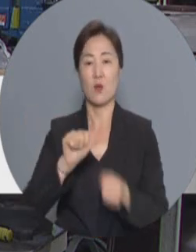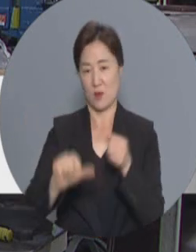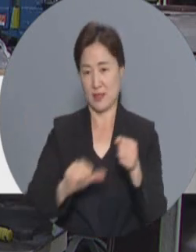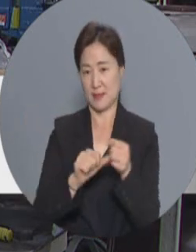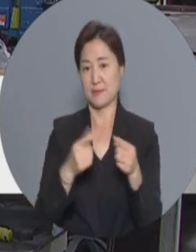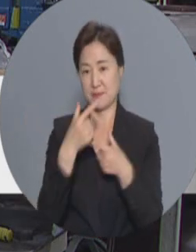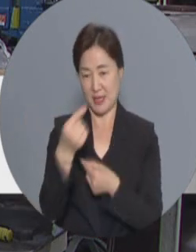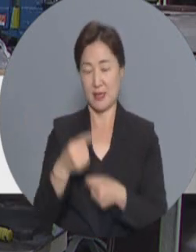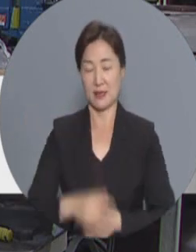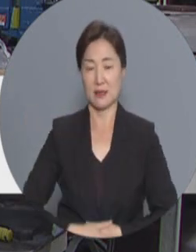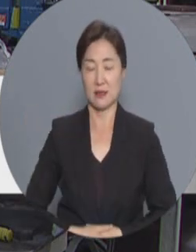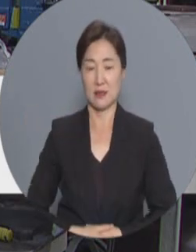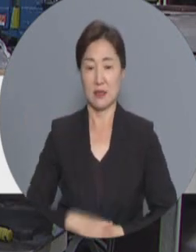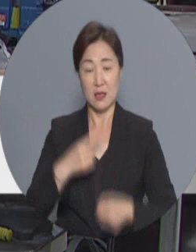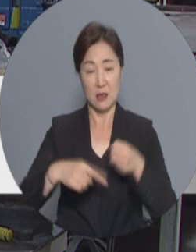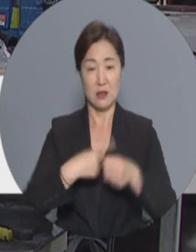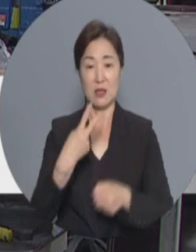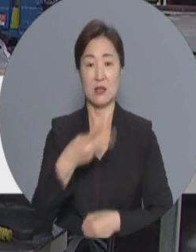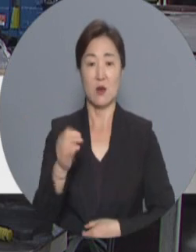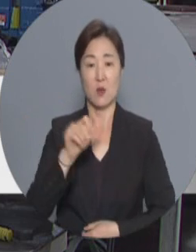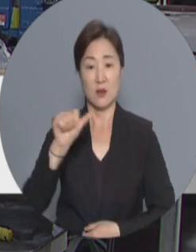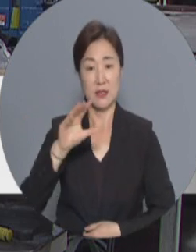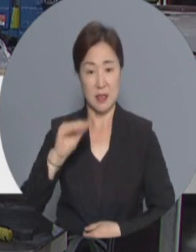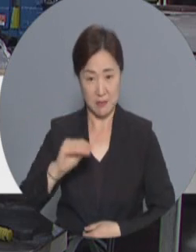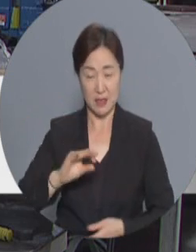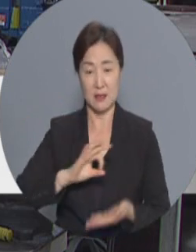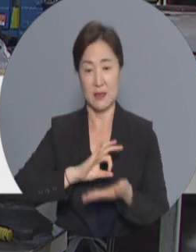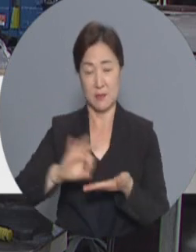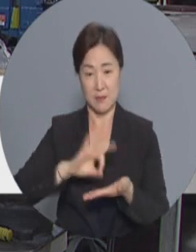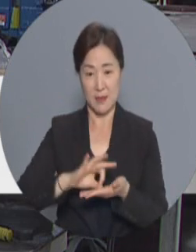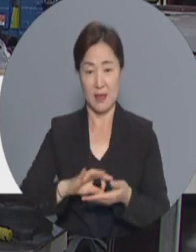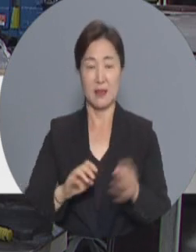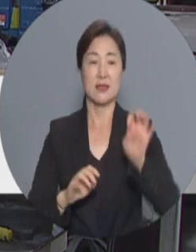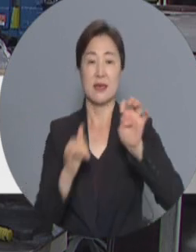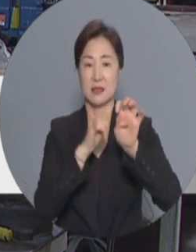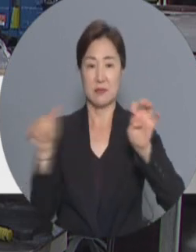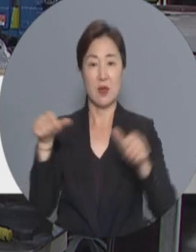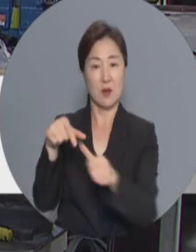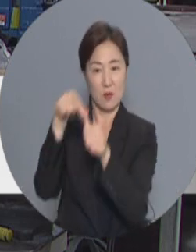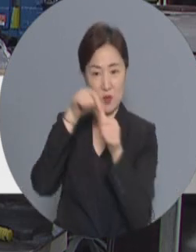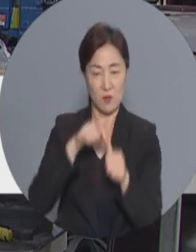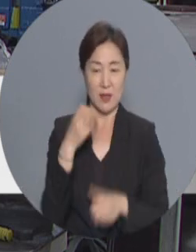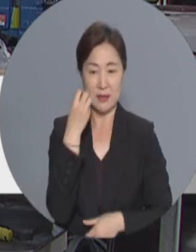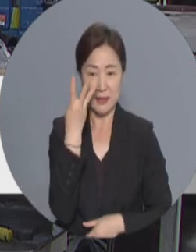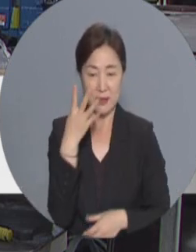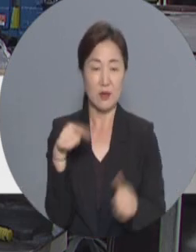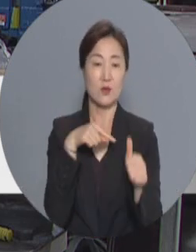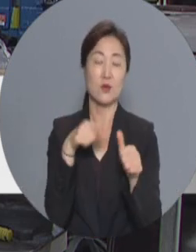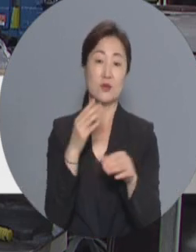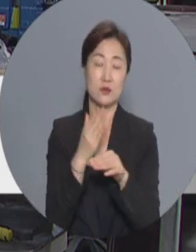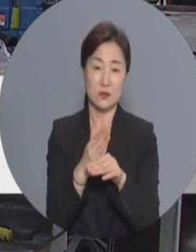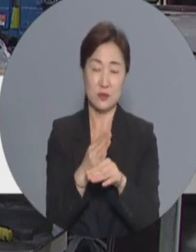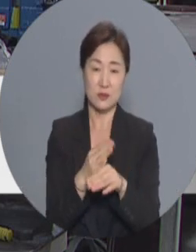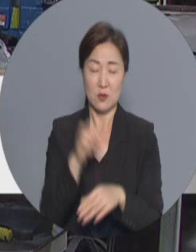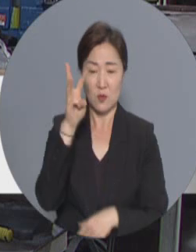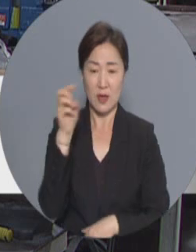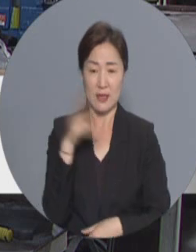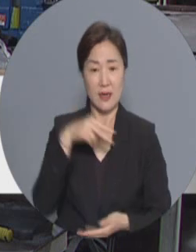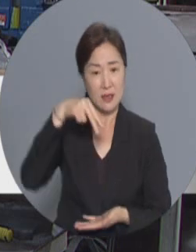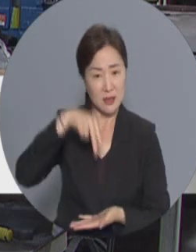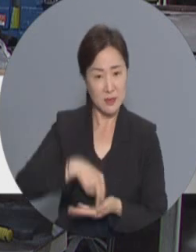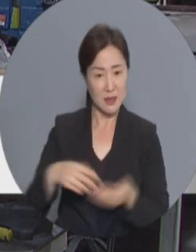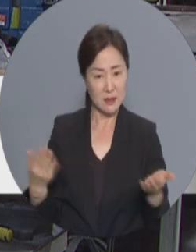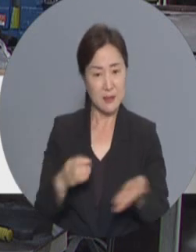연간 2억 5천만 원의 시비를 들여 40명을 선발해 넉 달 동안 교육을 실시하는데요. 광양시는 취업률을 높이는